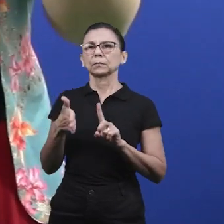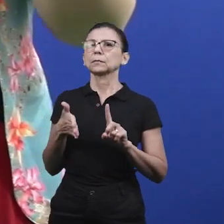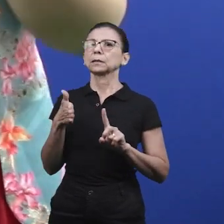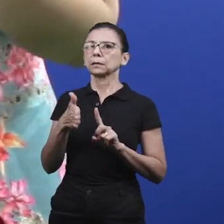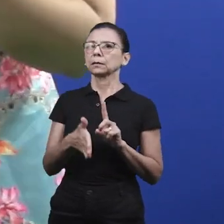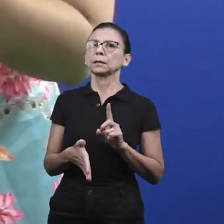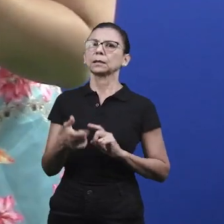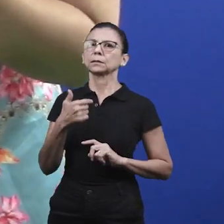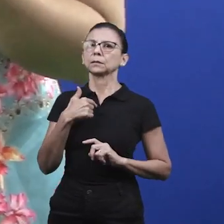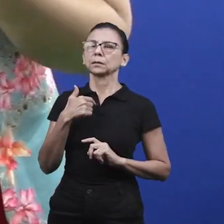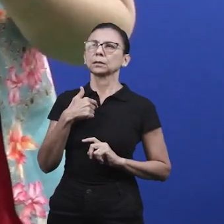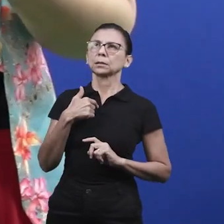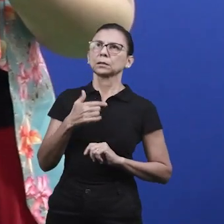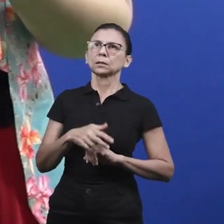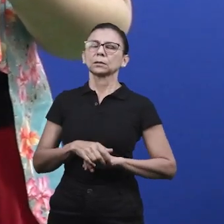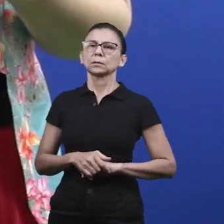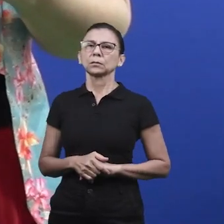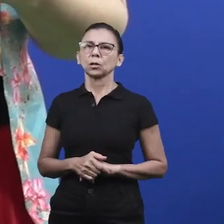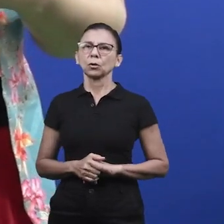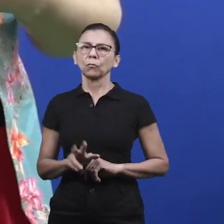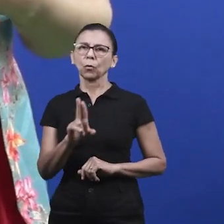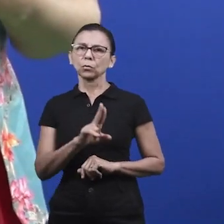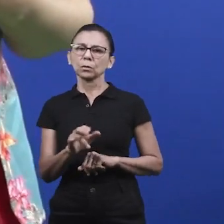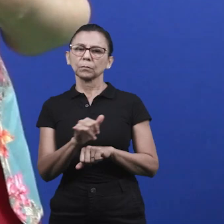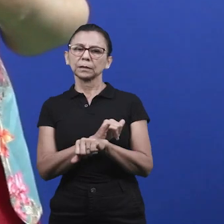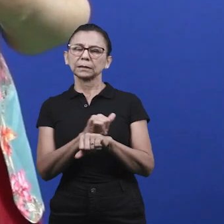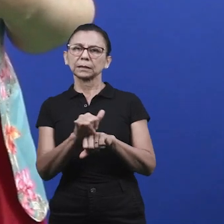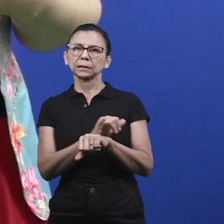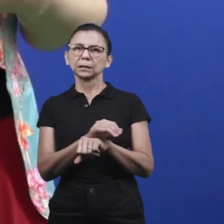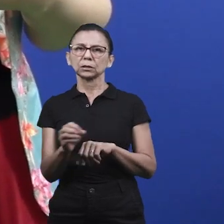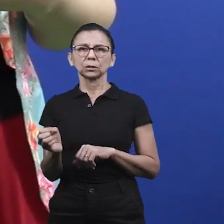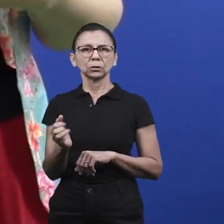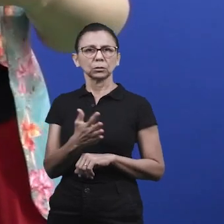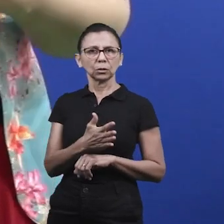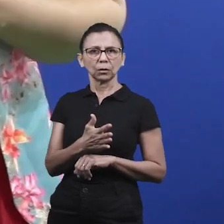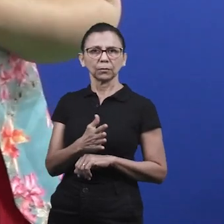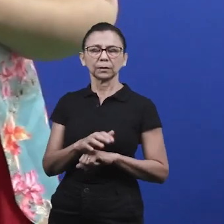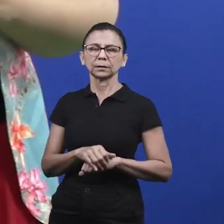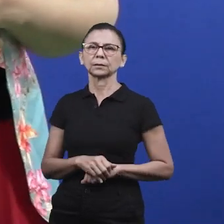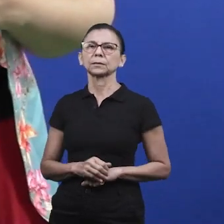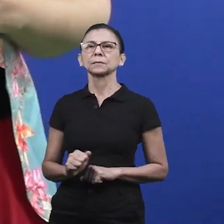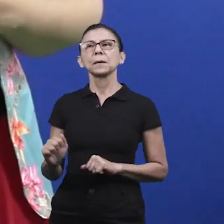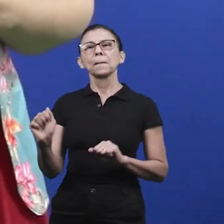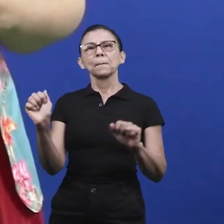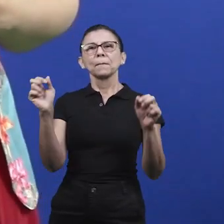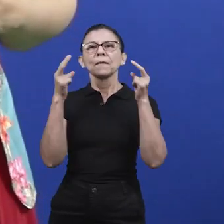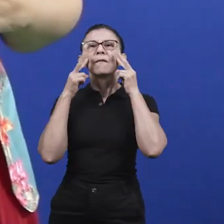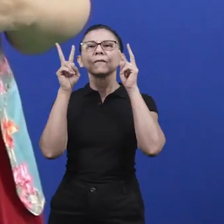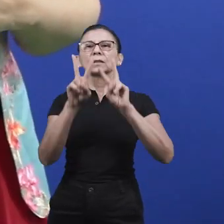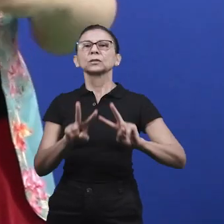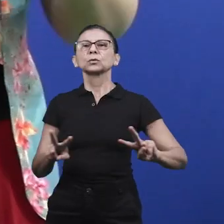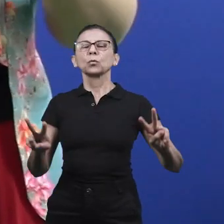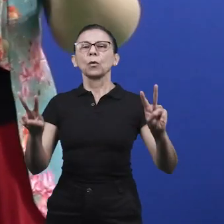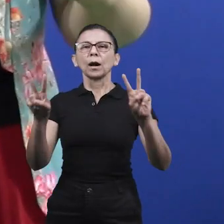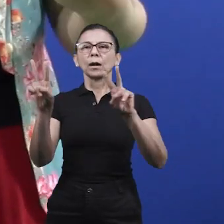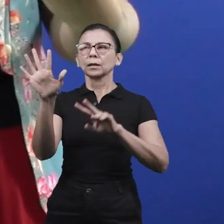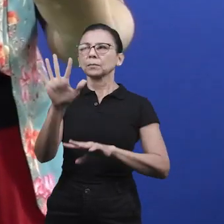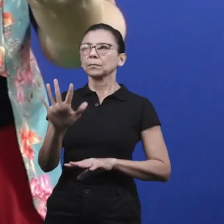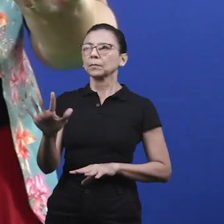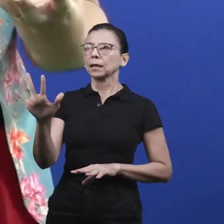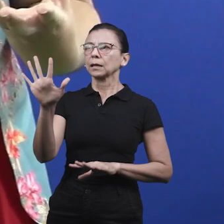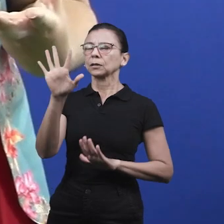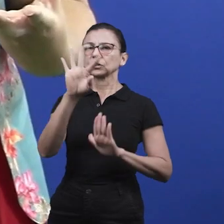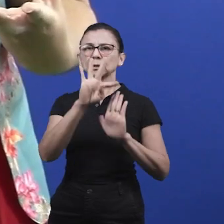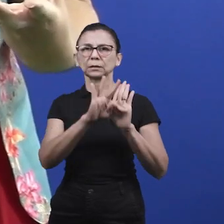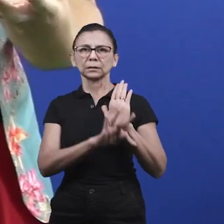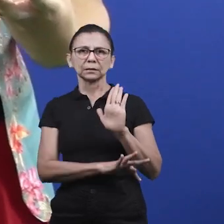dans ma présentation, je donne des différentes manières de présentation avec des images, des textes,